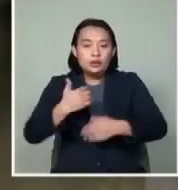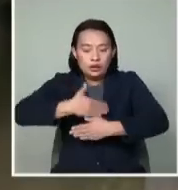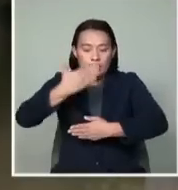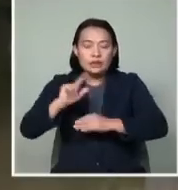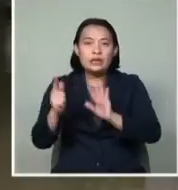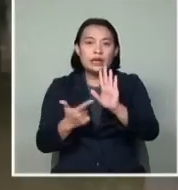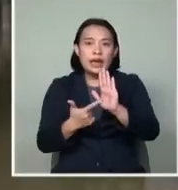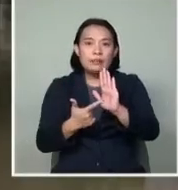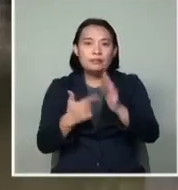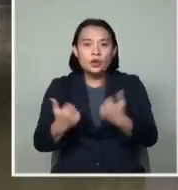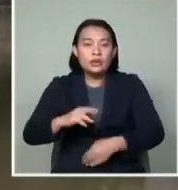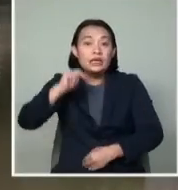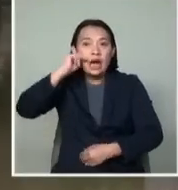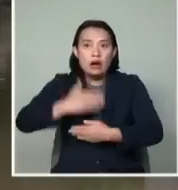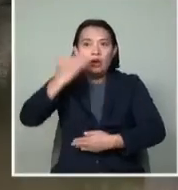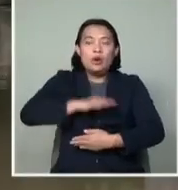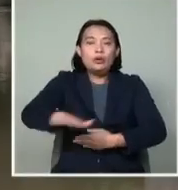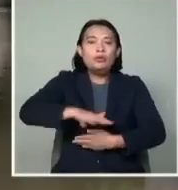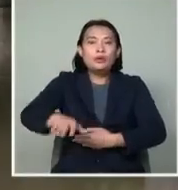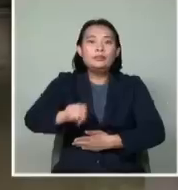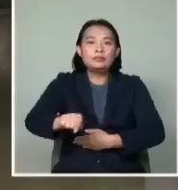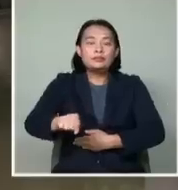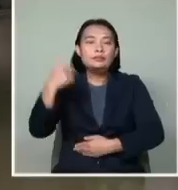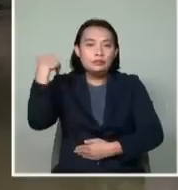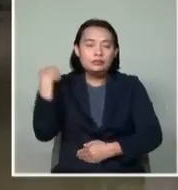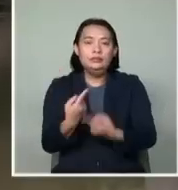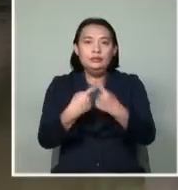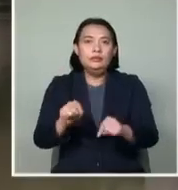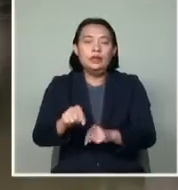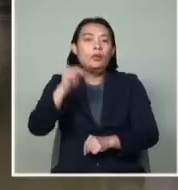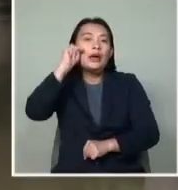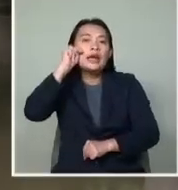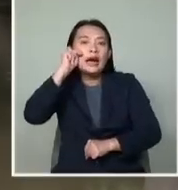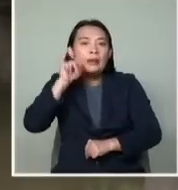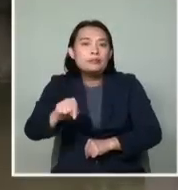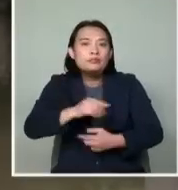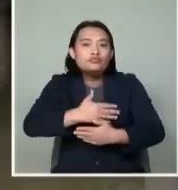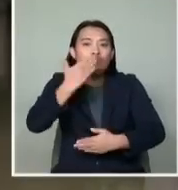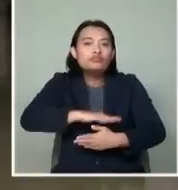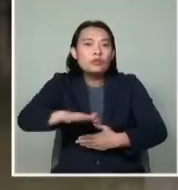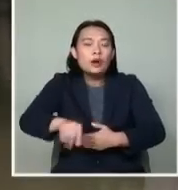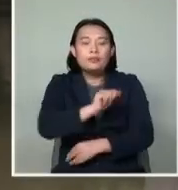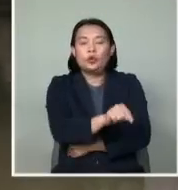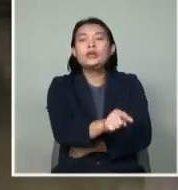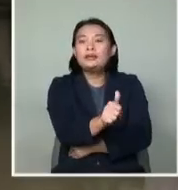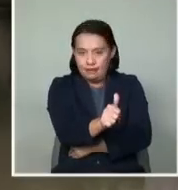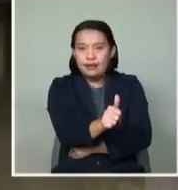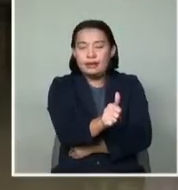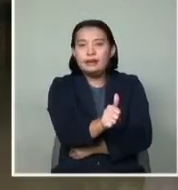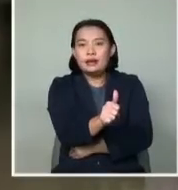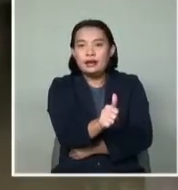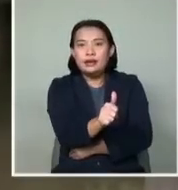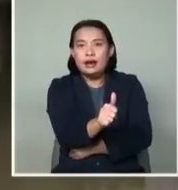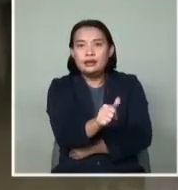ระเพลิงจะยังคงระบายน้ำออกมาอย่างต่อเนื่องแต่ก็อยู่ในระดับที่พื้นที่บริเวณโดยรอบนี้ยังสามารถรองรับน้ำที่